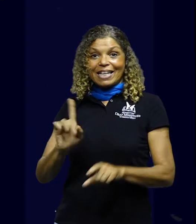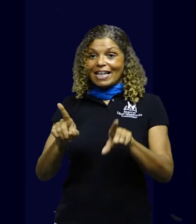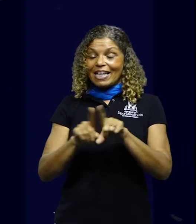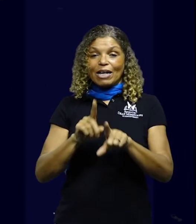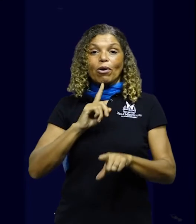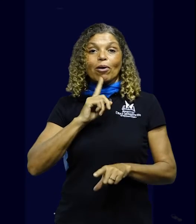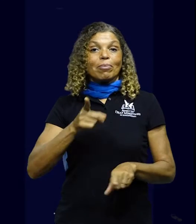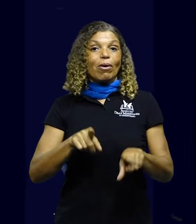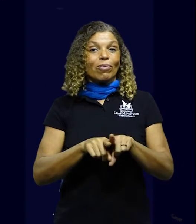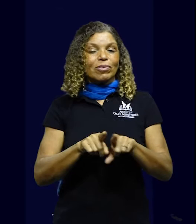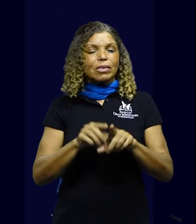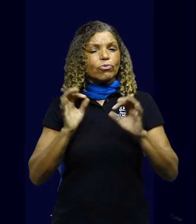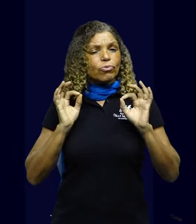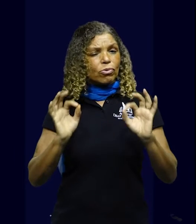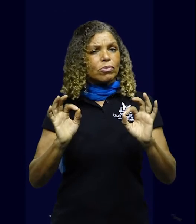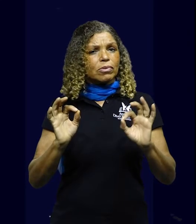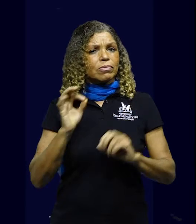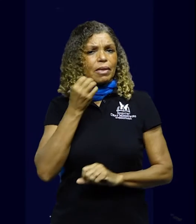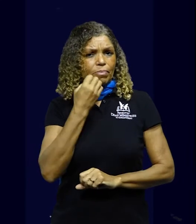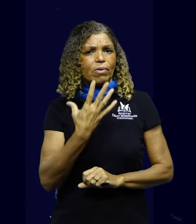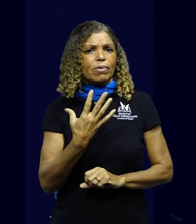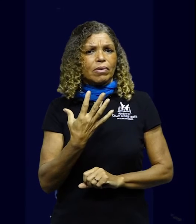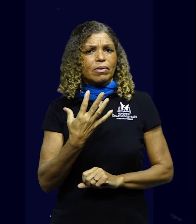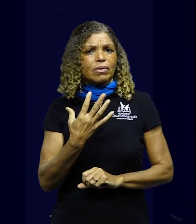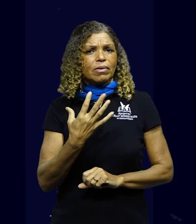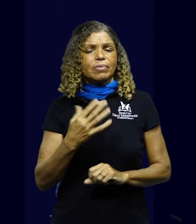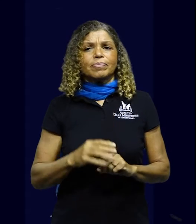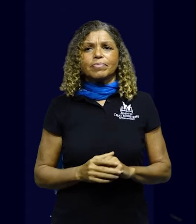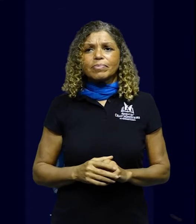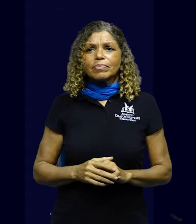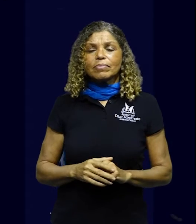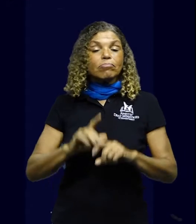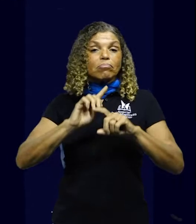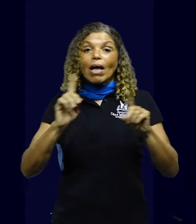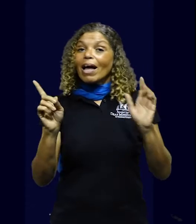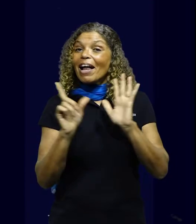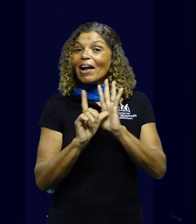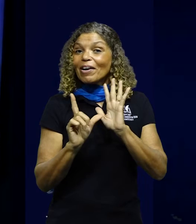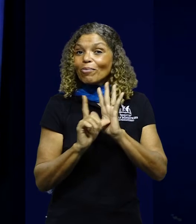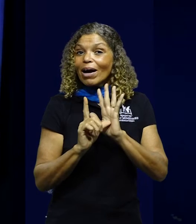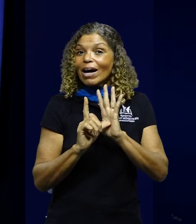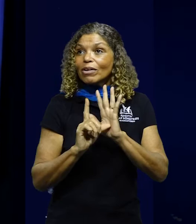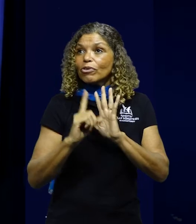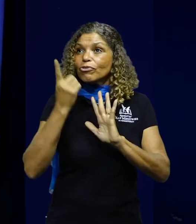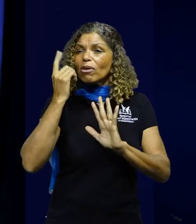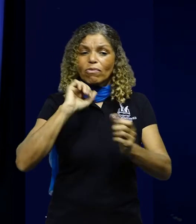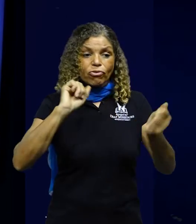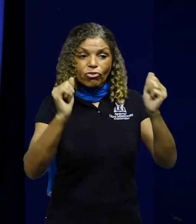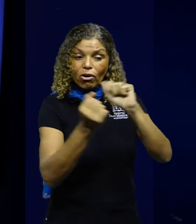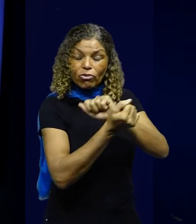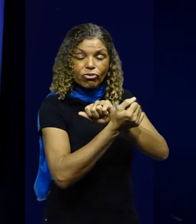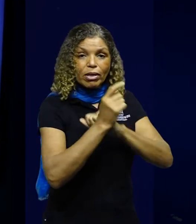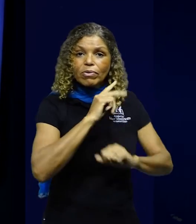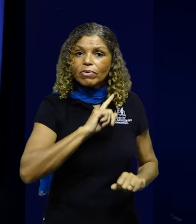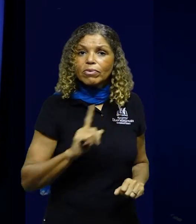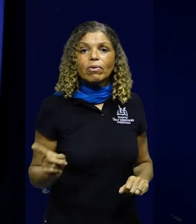est saint, juste et bon. En fait, ce n'est pas la loi de Dieu qu'il faudrait changer ou chercher à